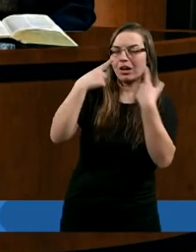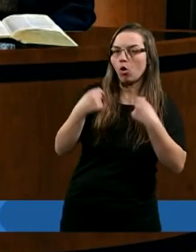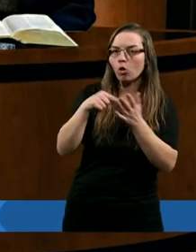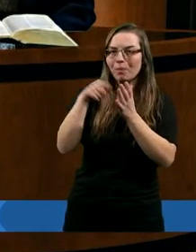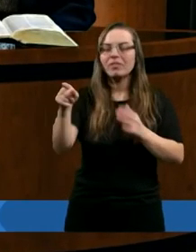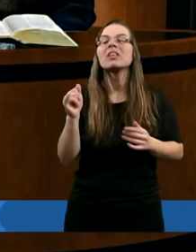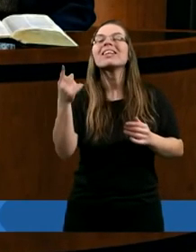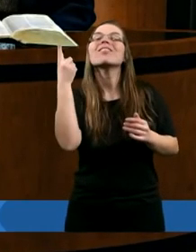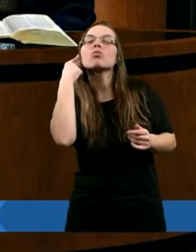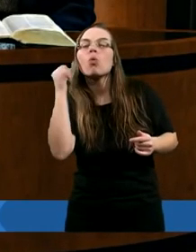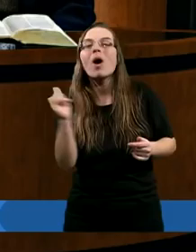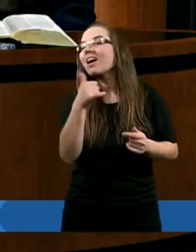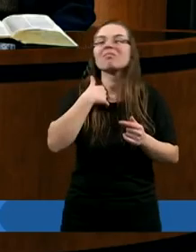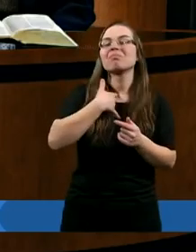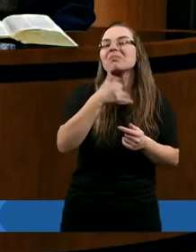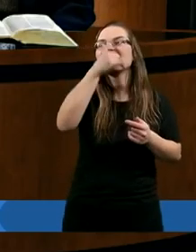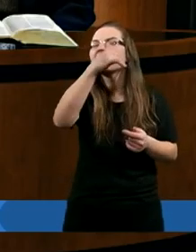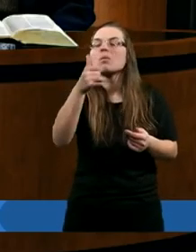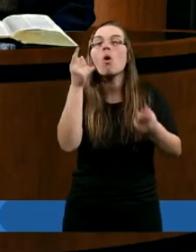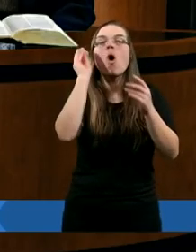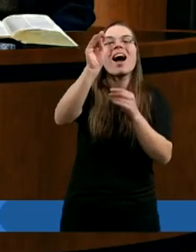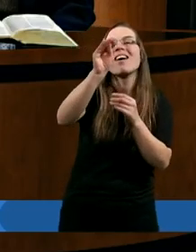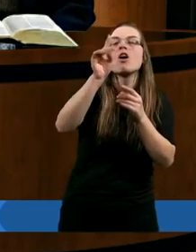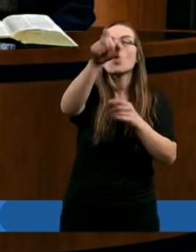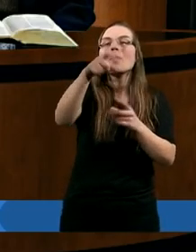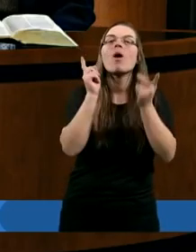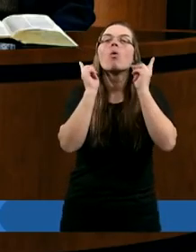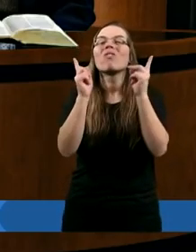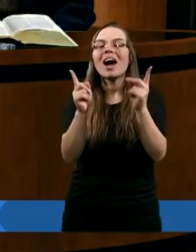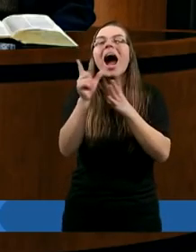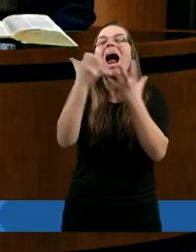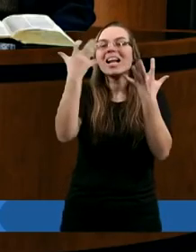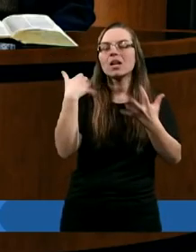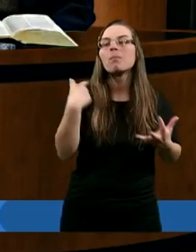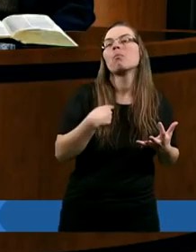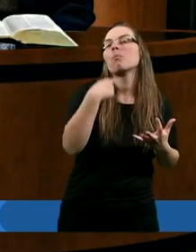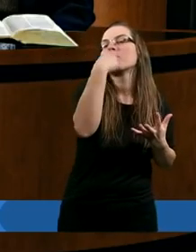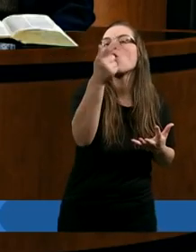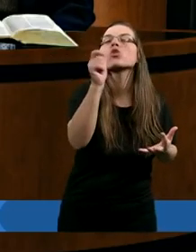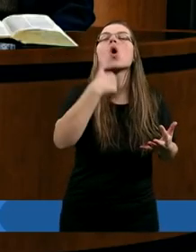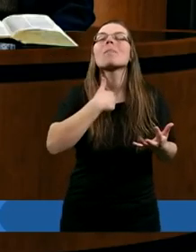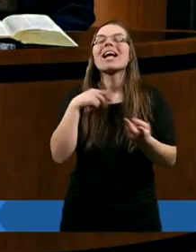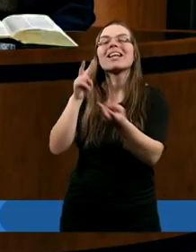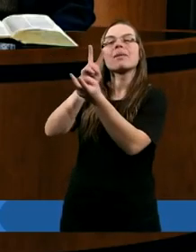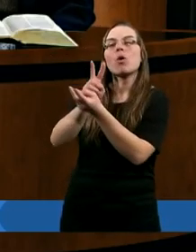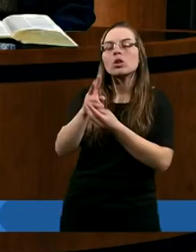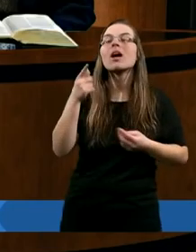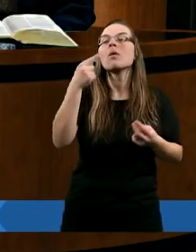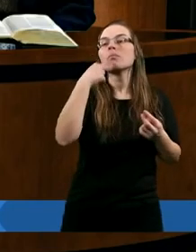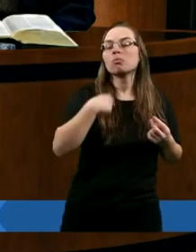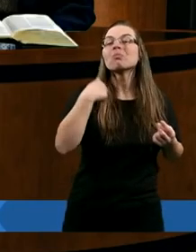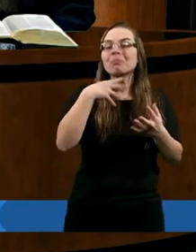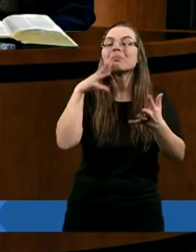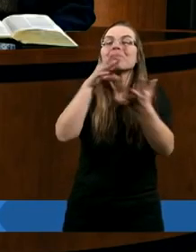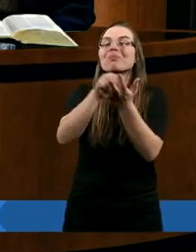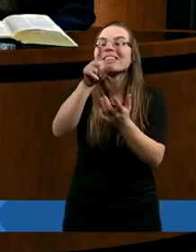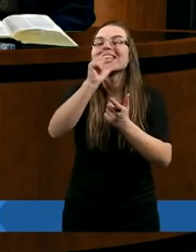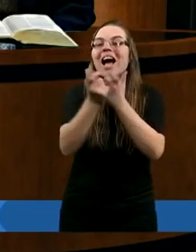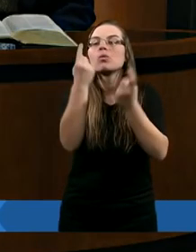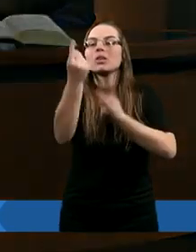tego człowieka i powiedział, słuchaj, nie mogę zwrócić Ci uwagi, ale chciałbym Ci powiedzieć, co mnie spotkało. I powtórzył mu tę całą